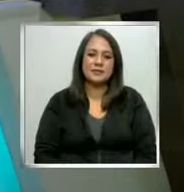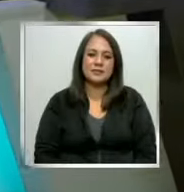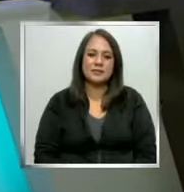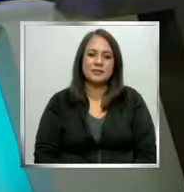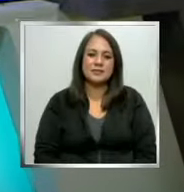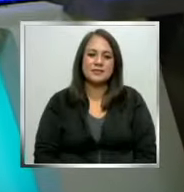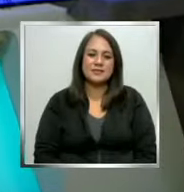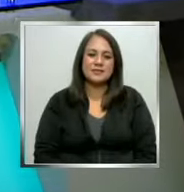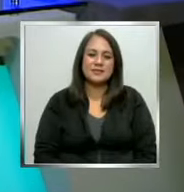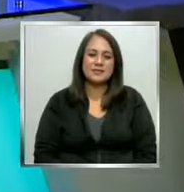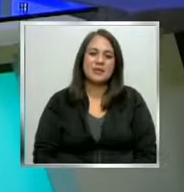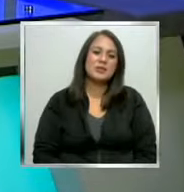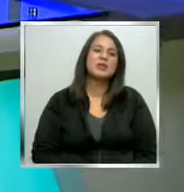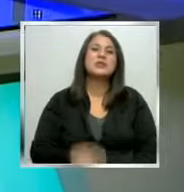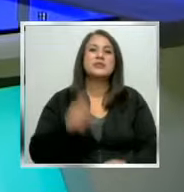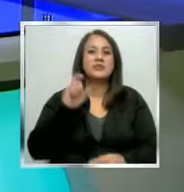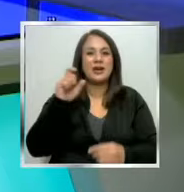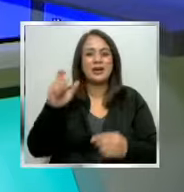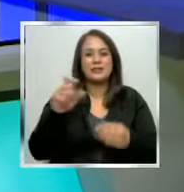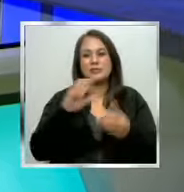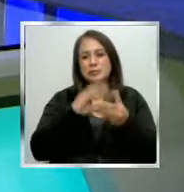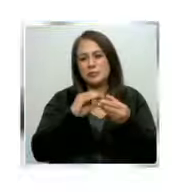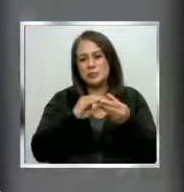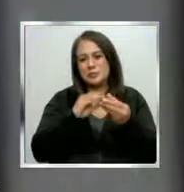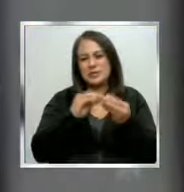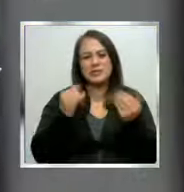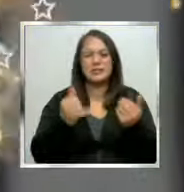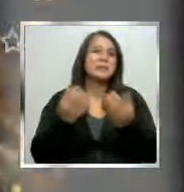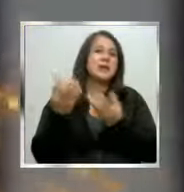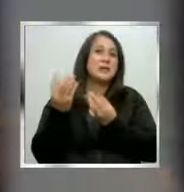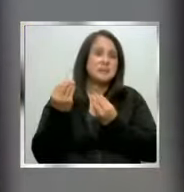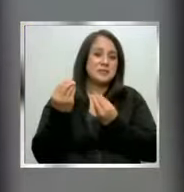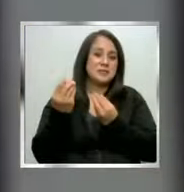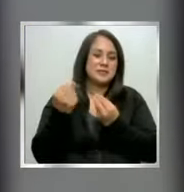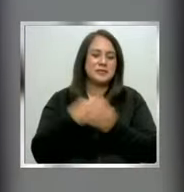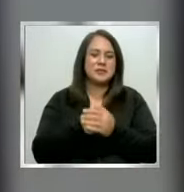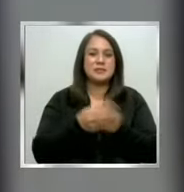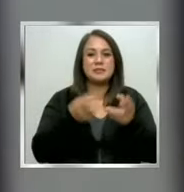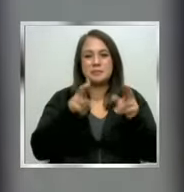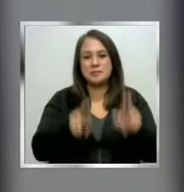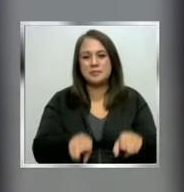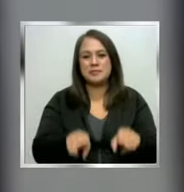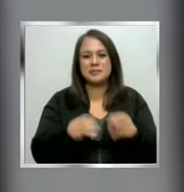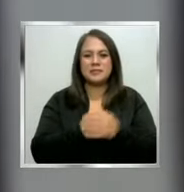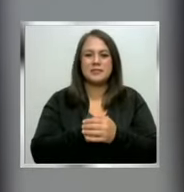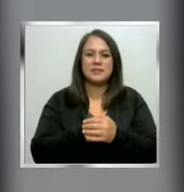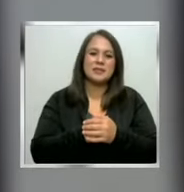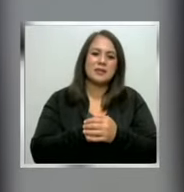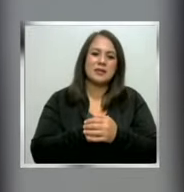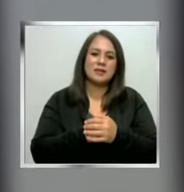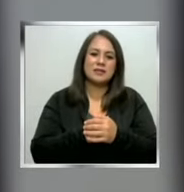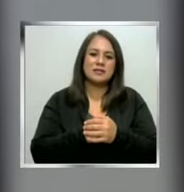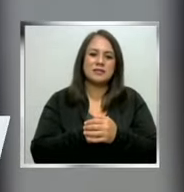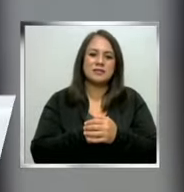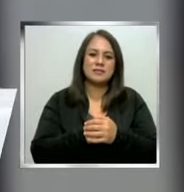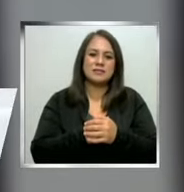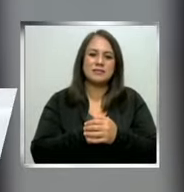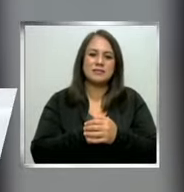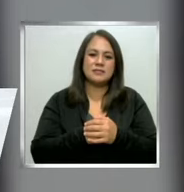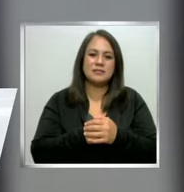Mabilis na chikan tayo para updated sa showbiz happenings. You're beautiful, no matter what you're going